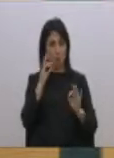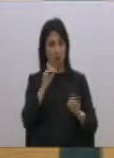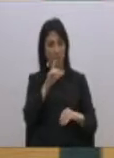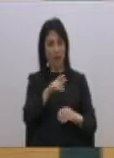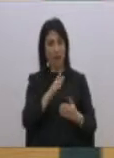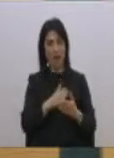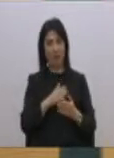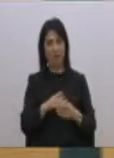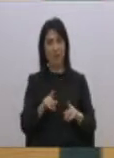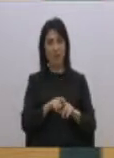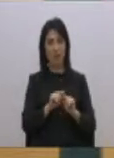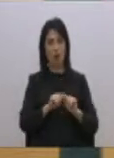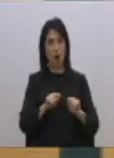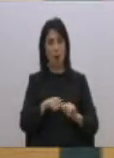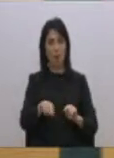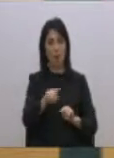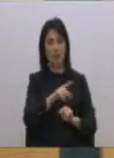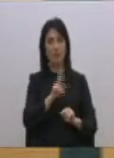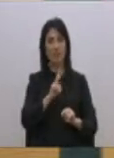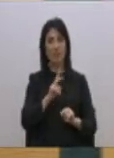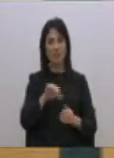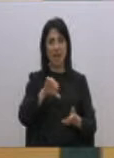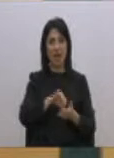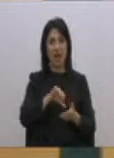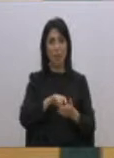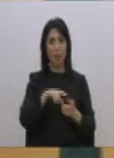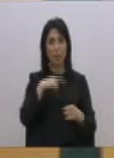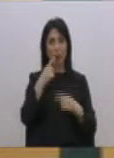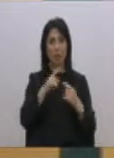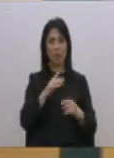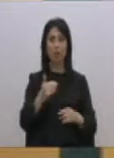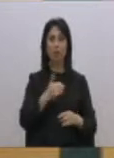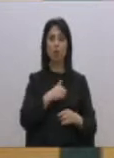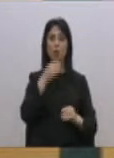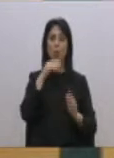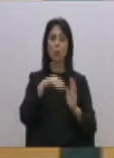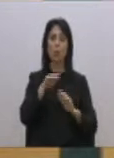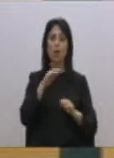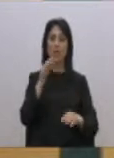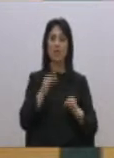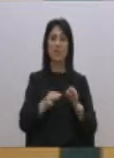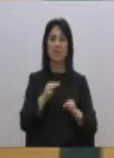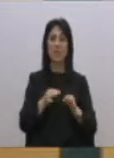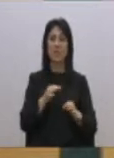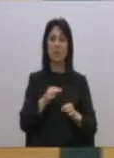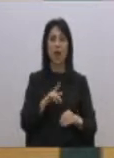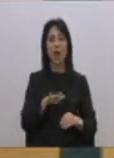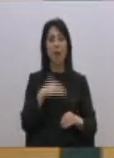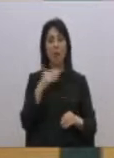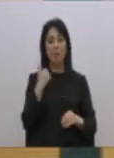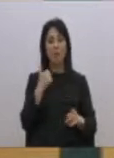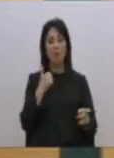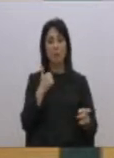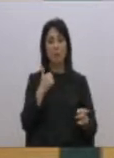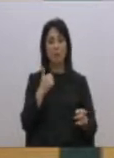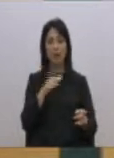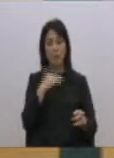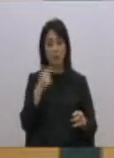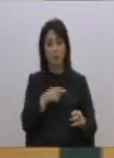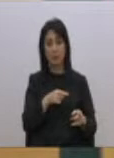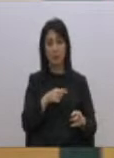ხართ, ეს ოპოზიციონერები, ვინც გამოდიხართ და ამბობთ, რომ გსურთ უკეთესი სასამართლო, თუ ესეთი ობიექტურები ხართ,